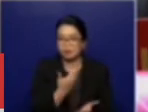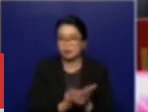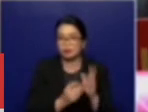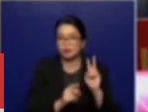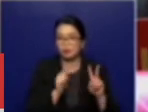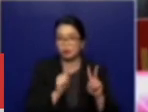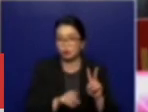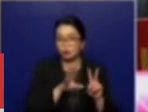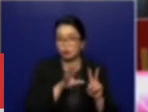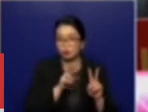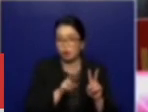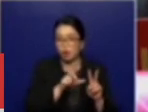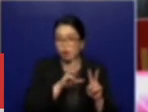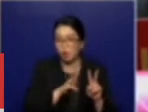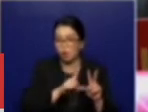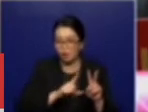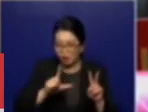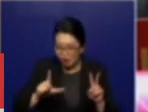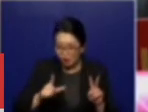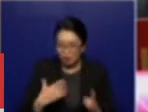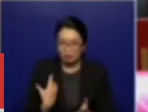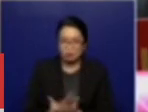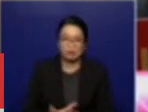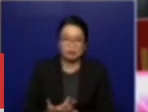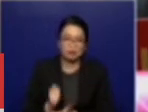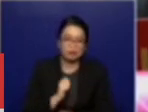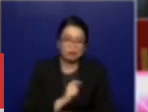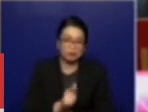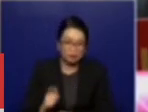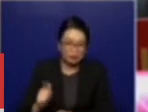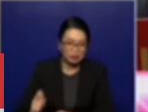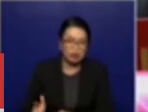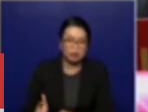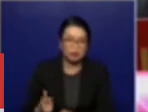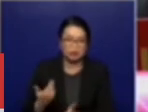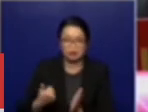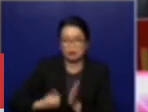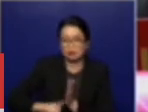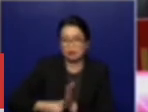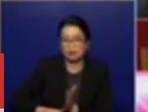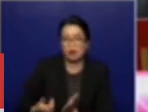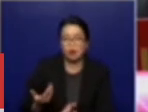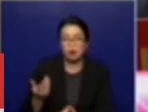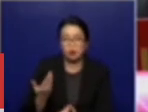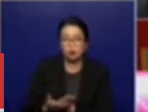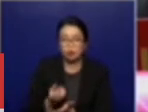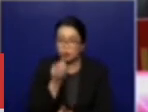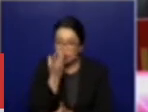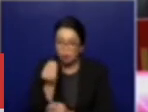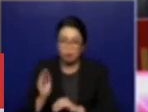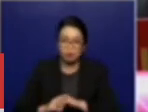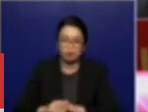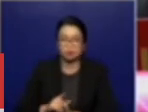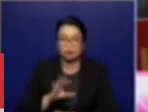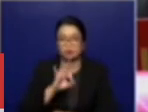2.526 ล้านล้านบาทนะครับกับรายจ่ายชำระคืนต้นเงินกู้ 99,000 ล้านบ